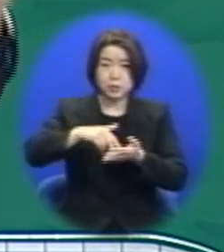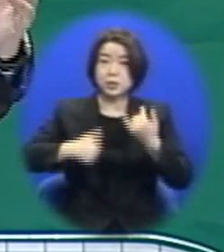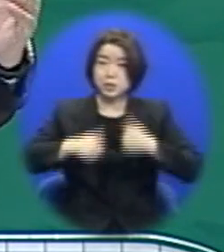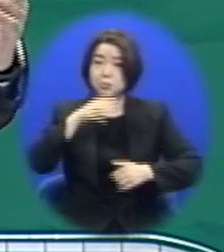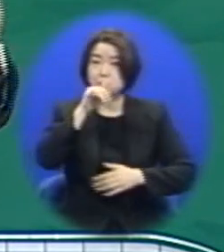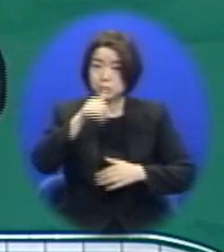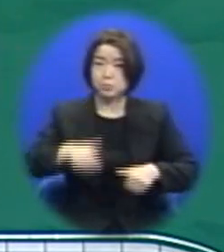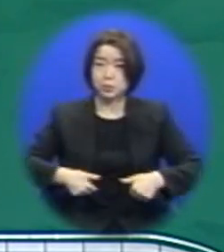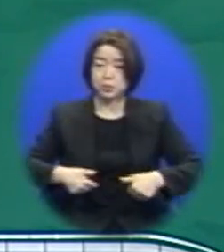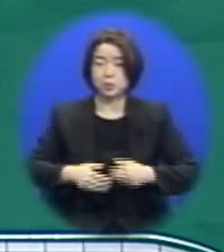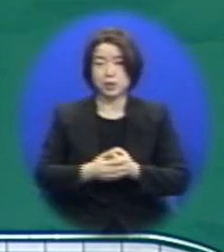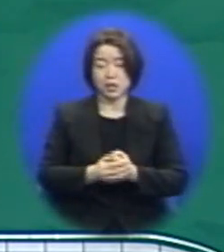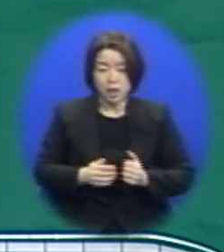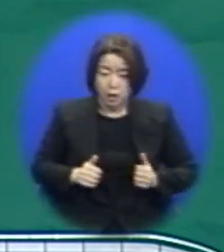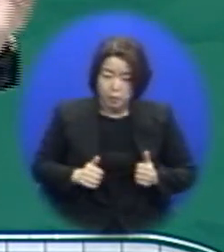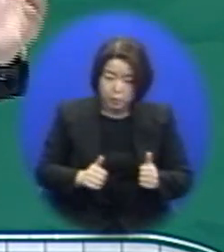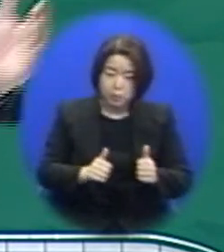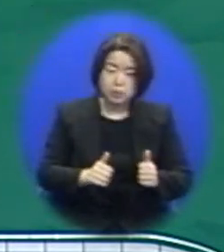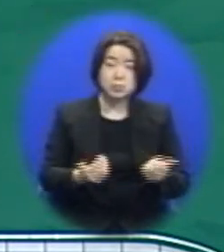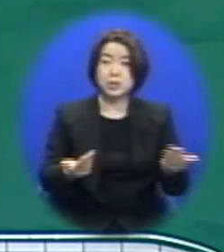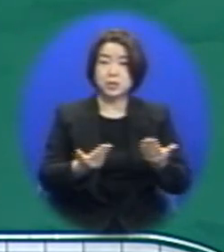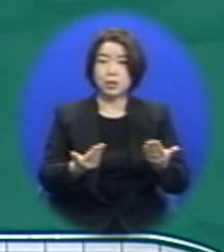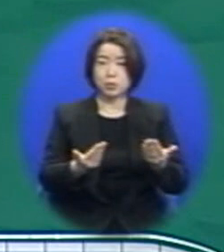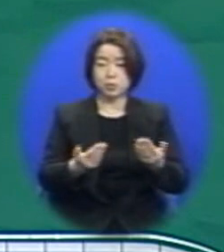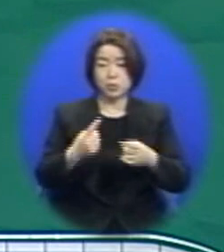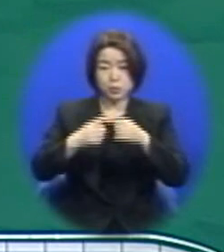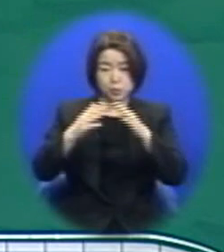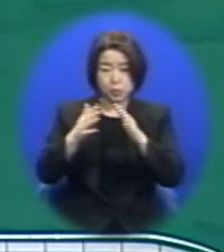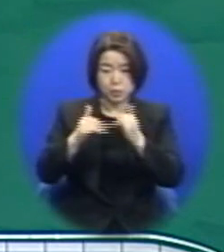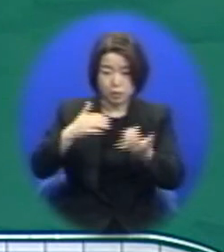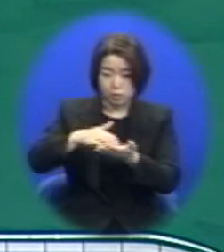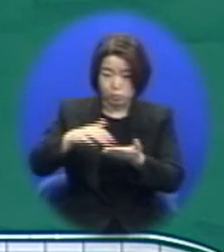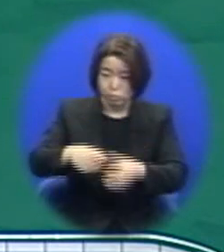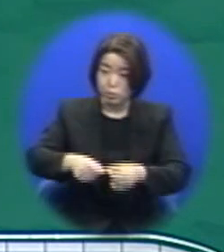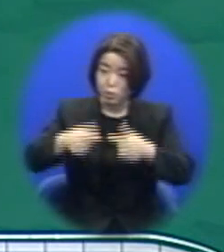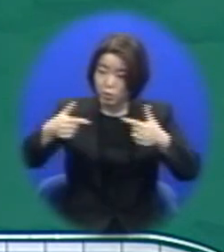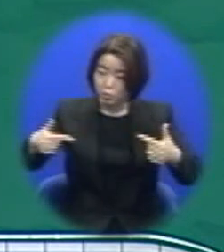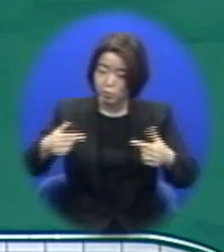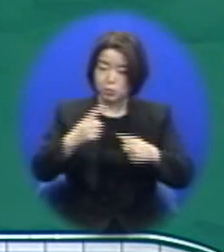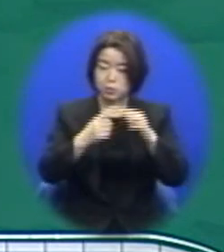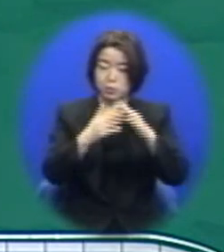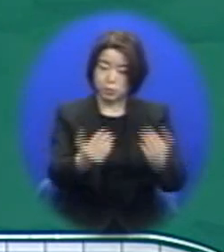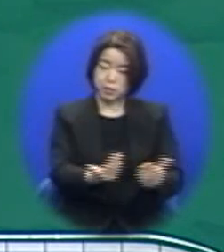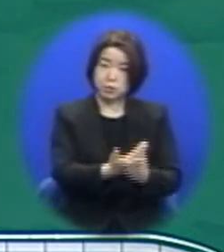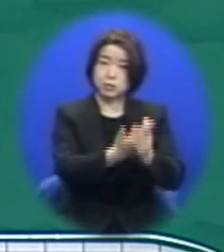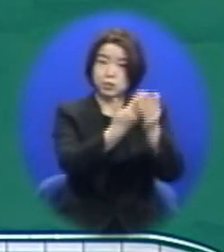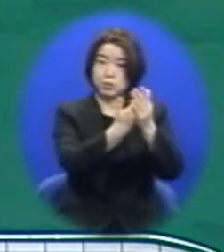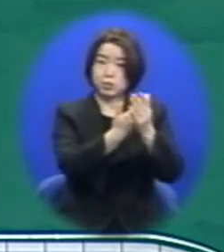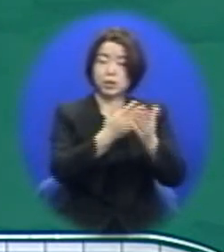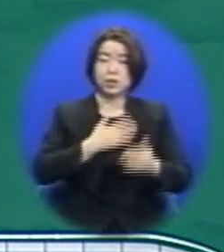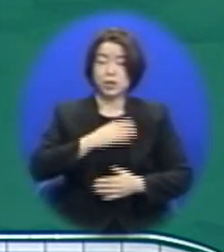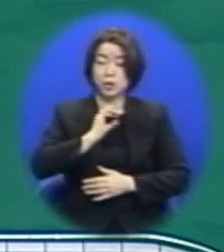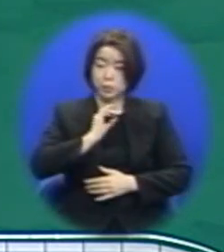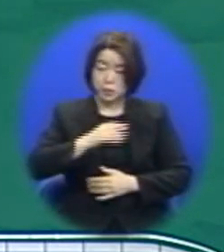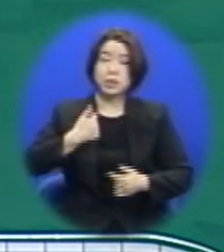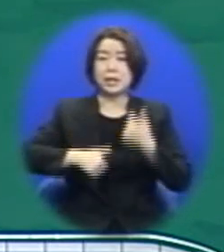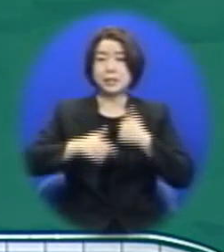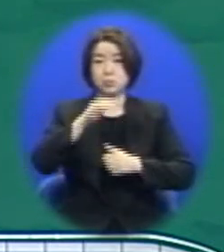열심히 목회하고 교인이 늘어나는 교회가 성장하는 것이 저에게 참 유일한